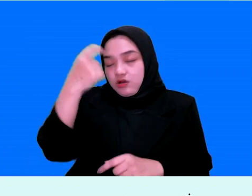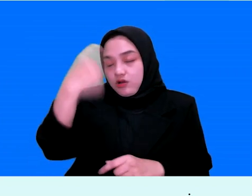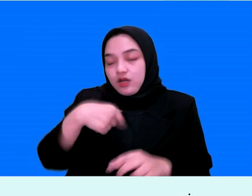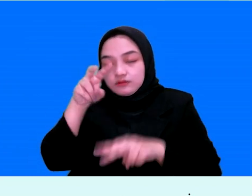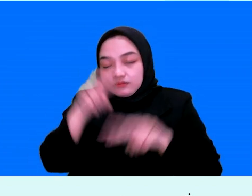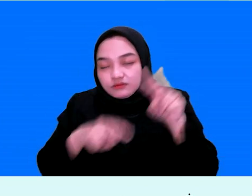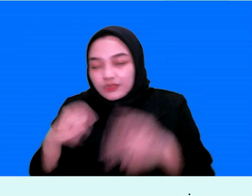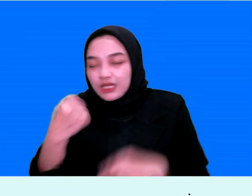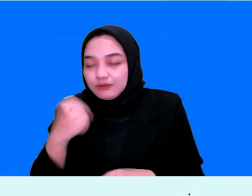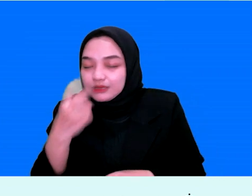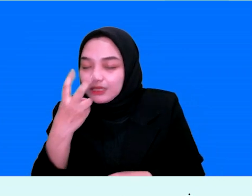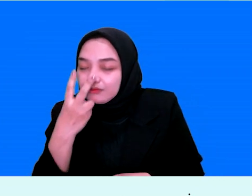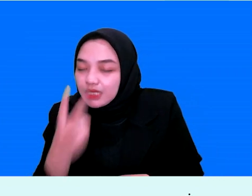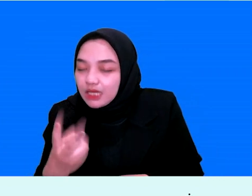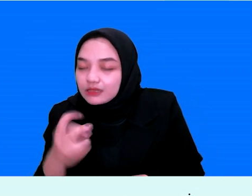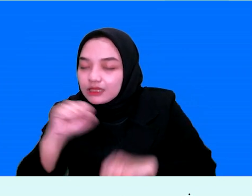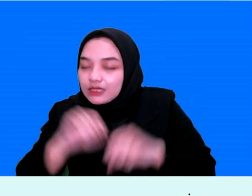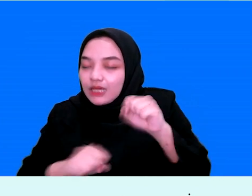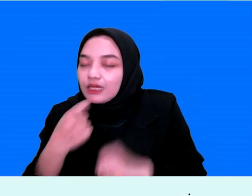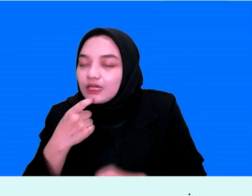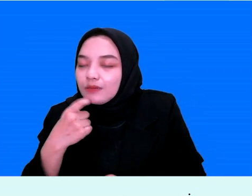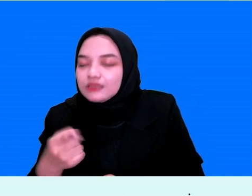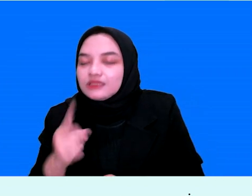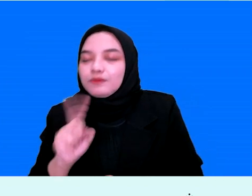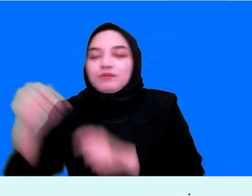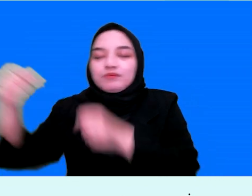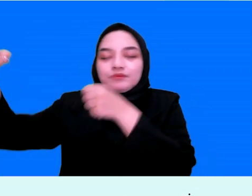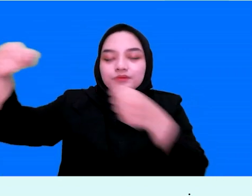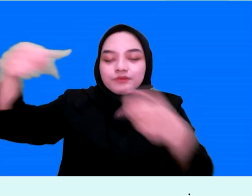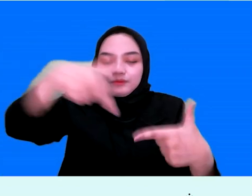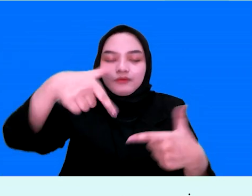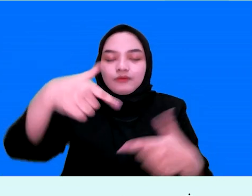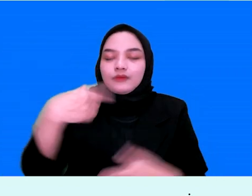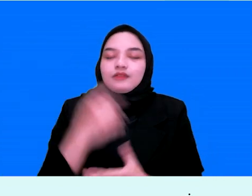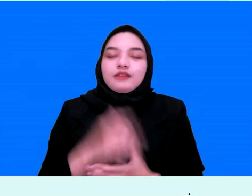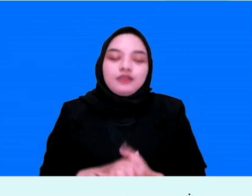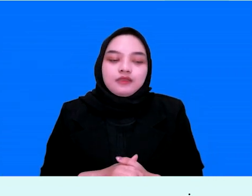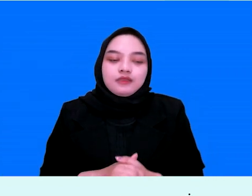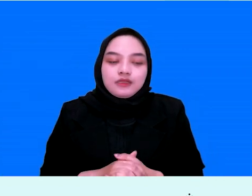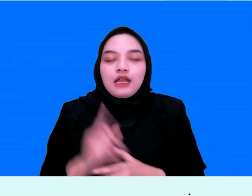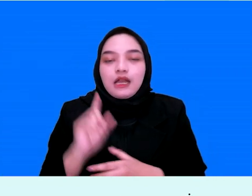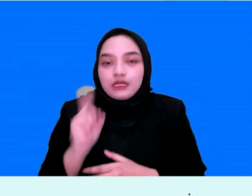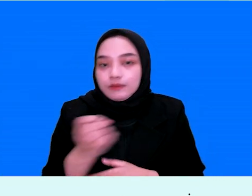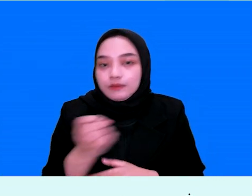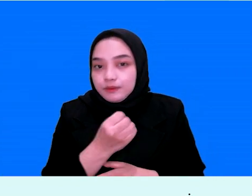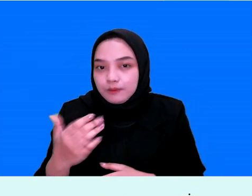karena tertutup oleh pop-up yang tidak terbaca oleh screen reader.